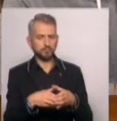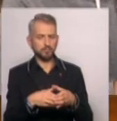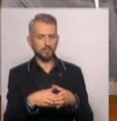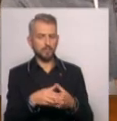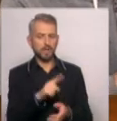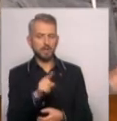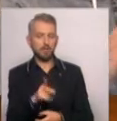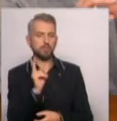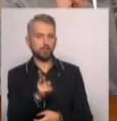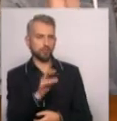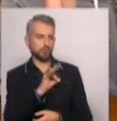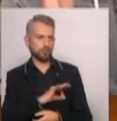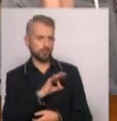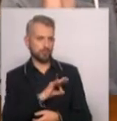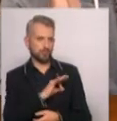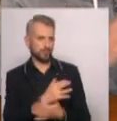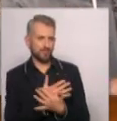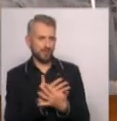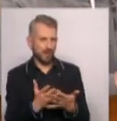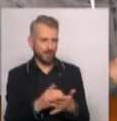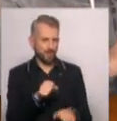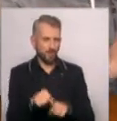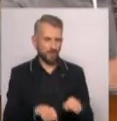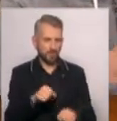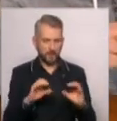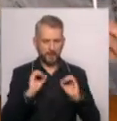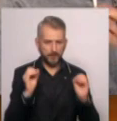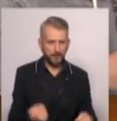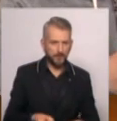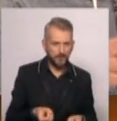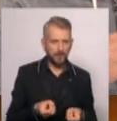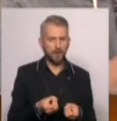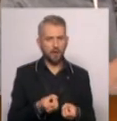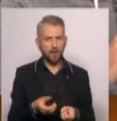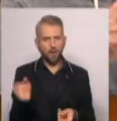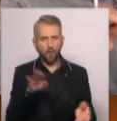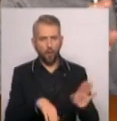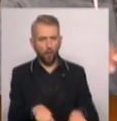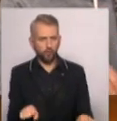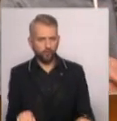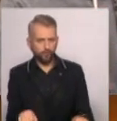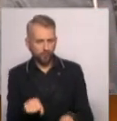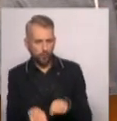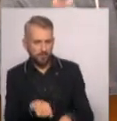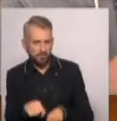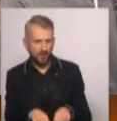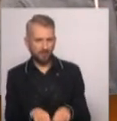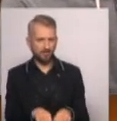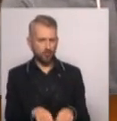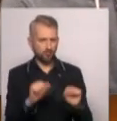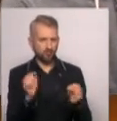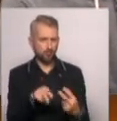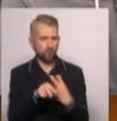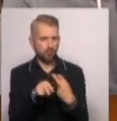тим, хто їздить на фікс-байках, на гірських велосипедах, на шосейних, забути про ці тонкощі естетичні,